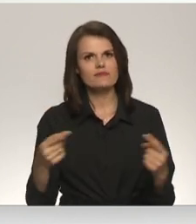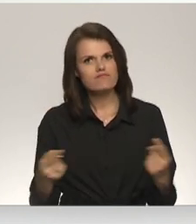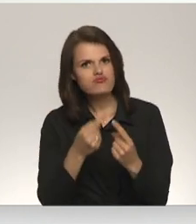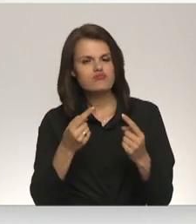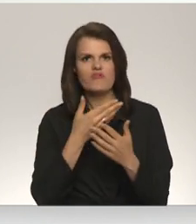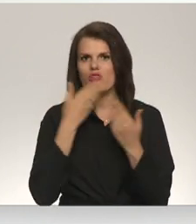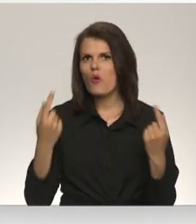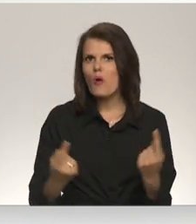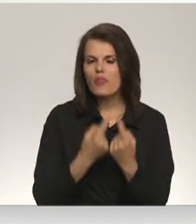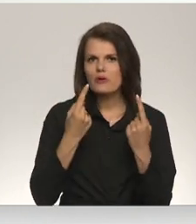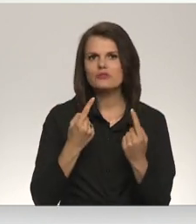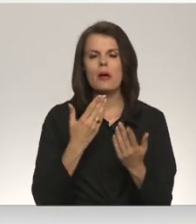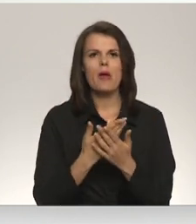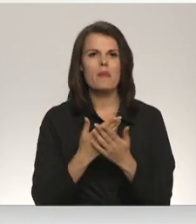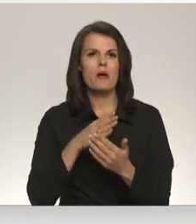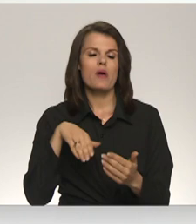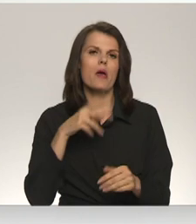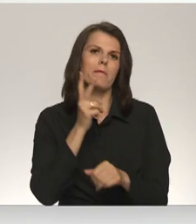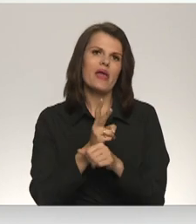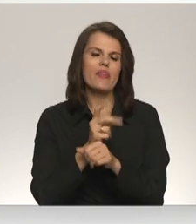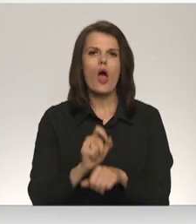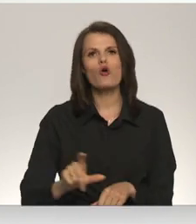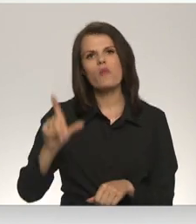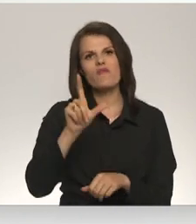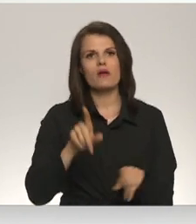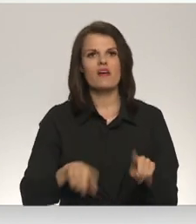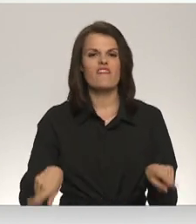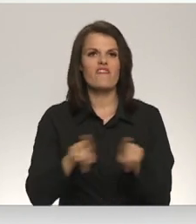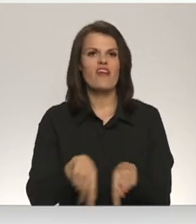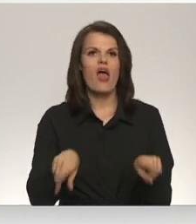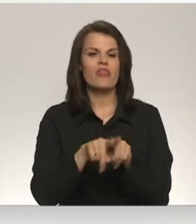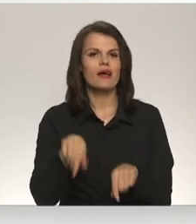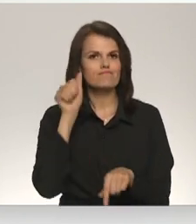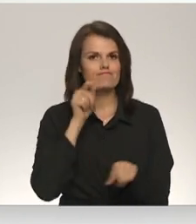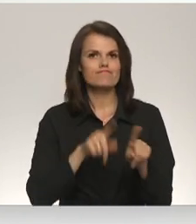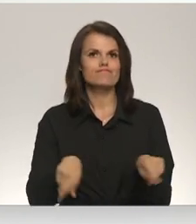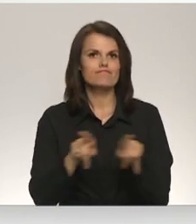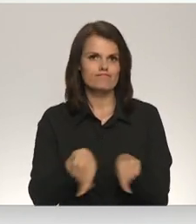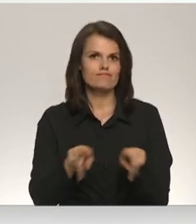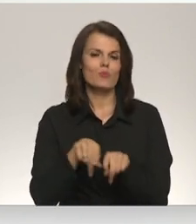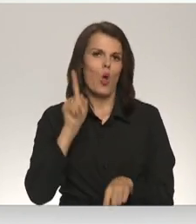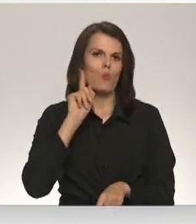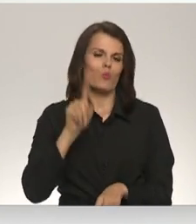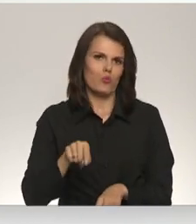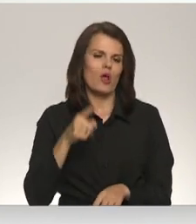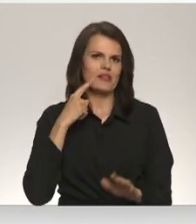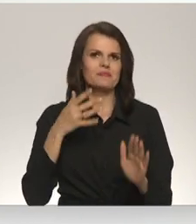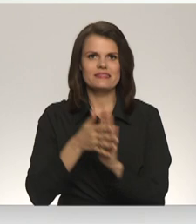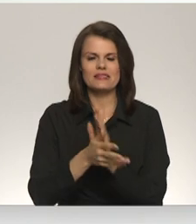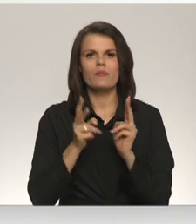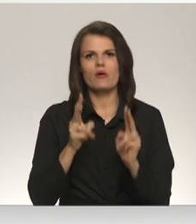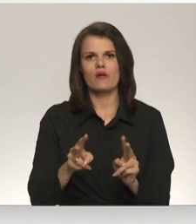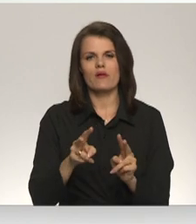Protams, tie pienākumi ir tādi vairāk vienveidīgi, rutīnas veida, protams, tad ir saprotams, uz